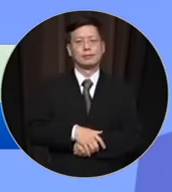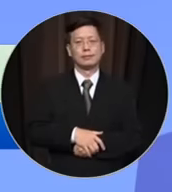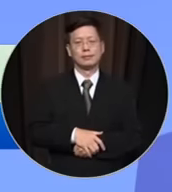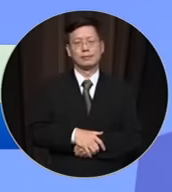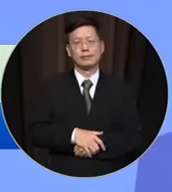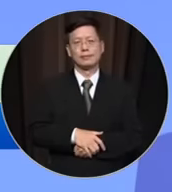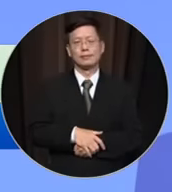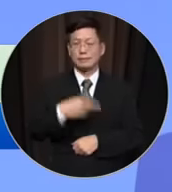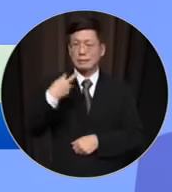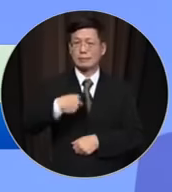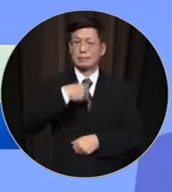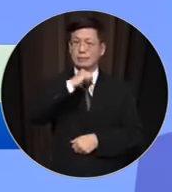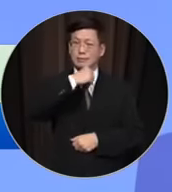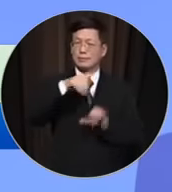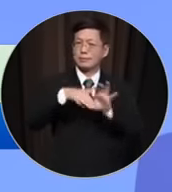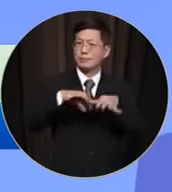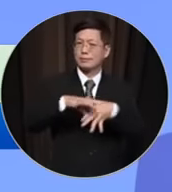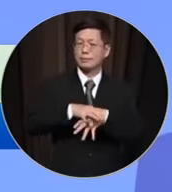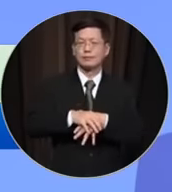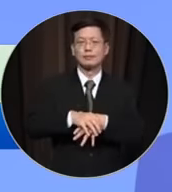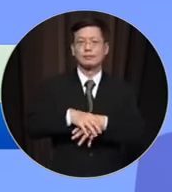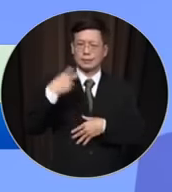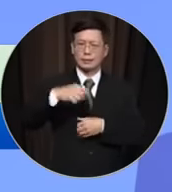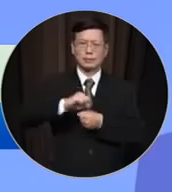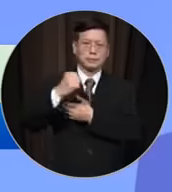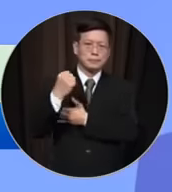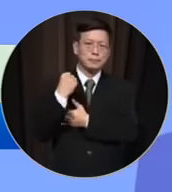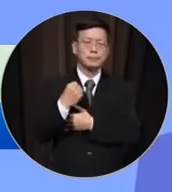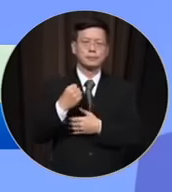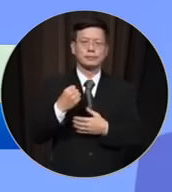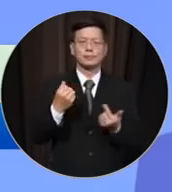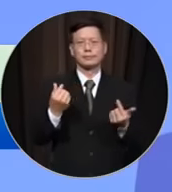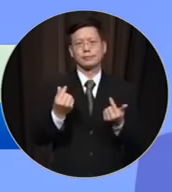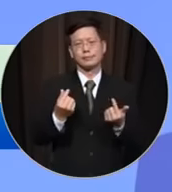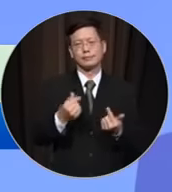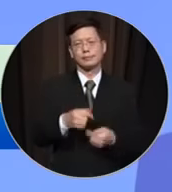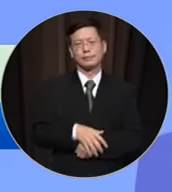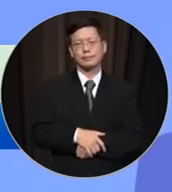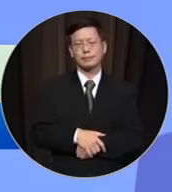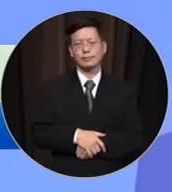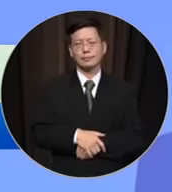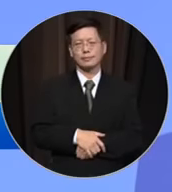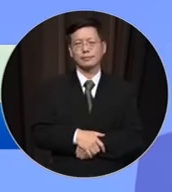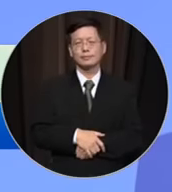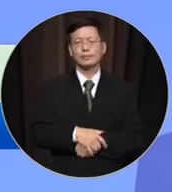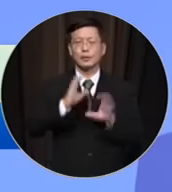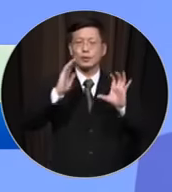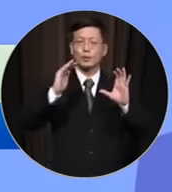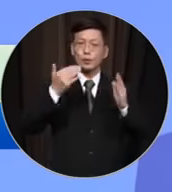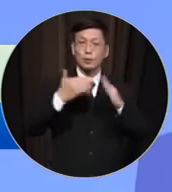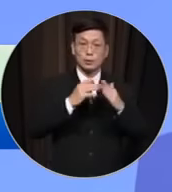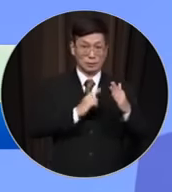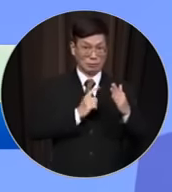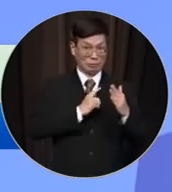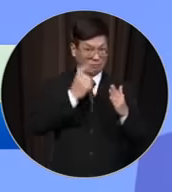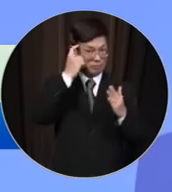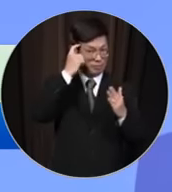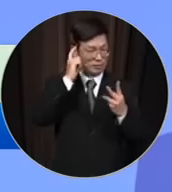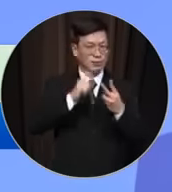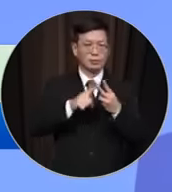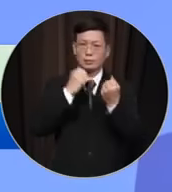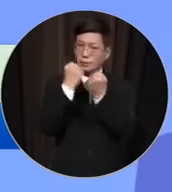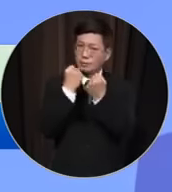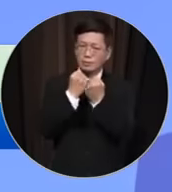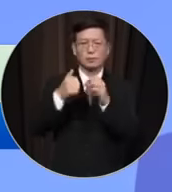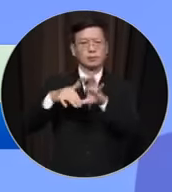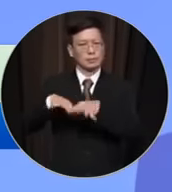湾的这个文化呢，我们要再加强，不管是国家意识、团伦理、道德